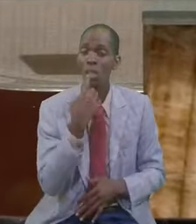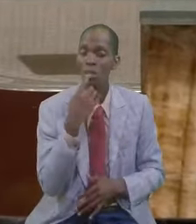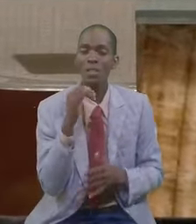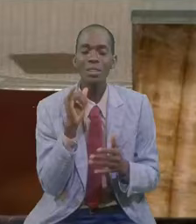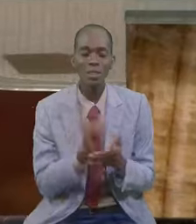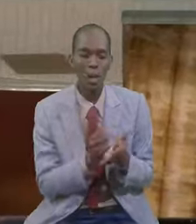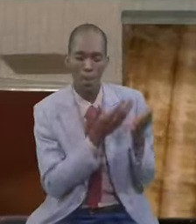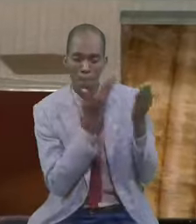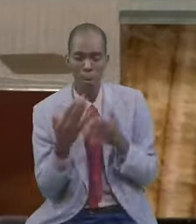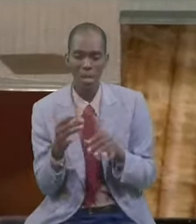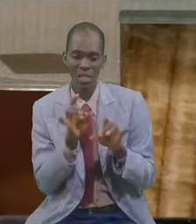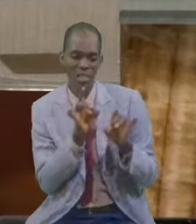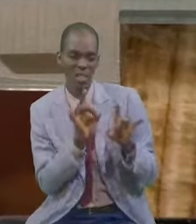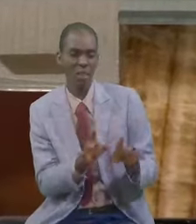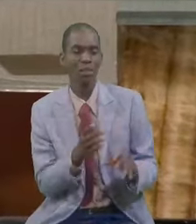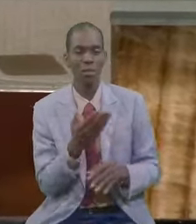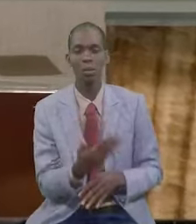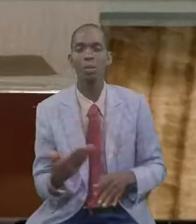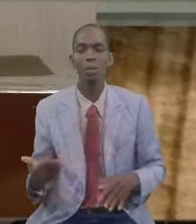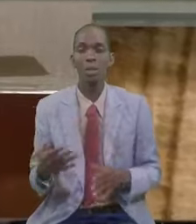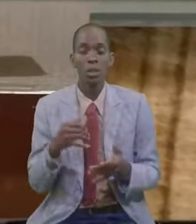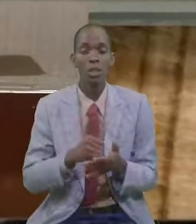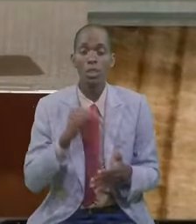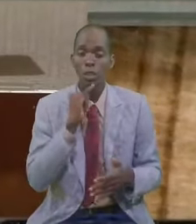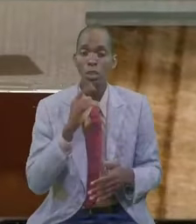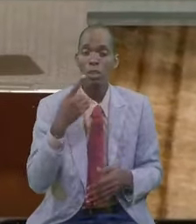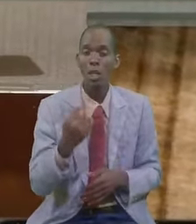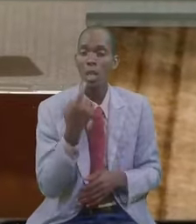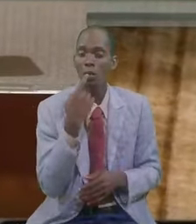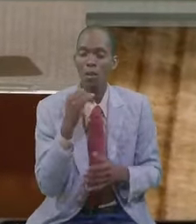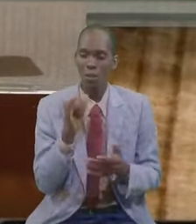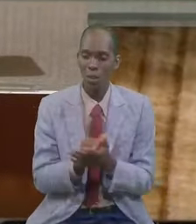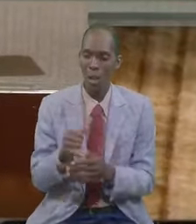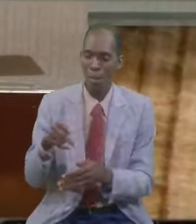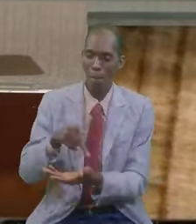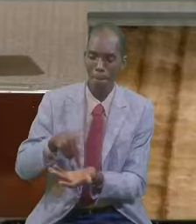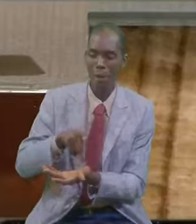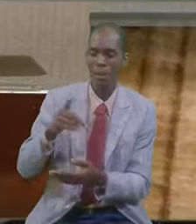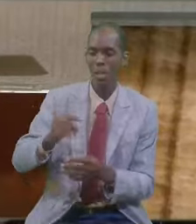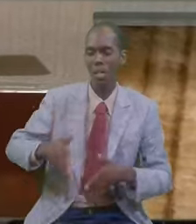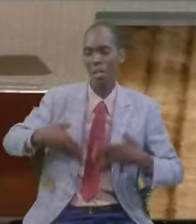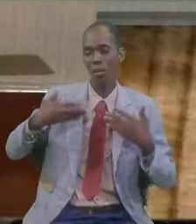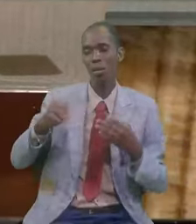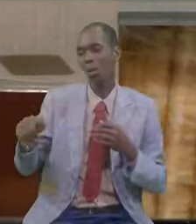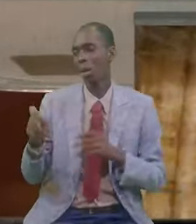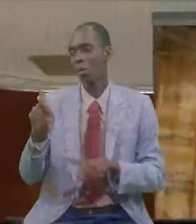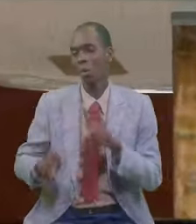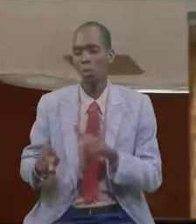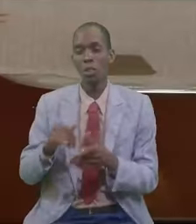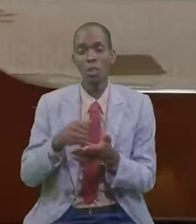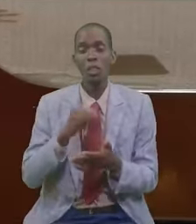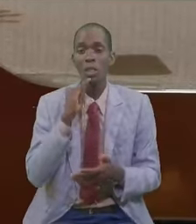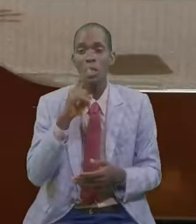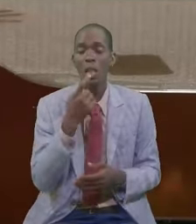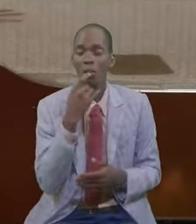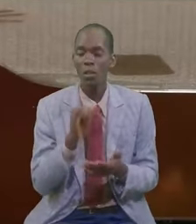qui dit des paroles de haine. C'est la langue qui envenime la langue des autres, qui blesse les autres.